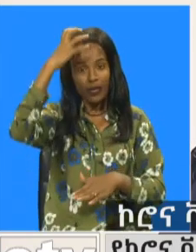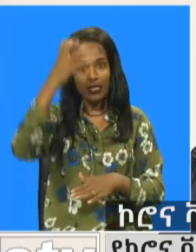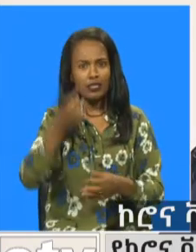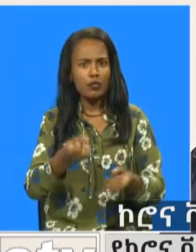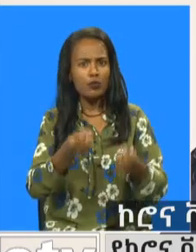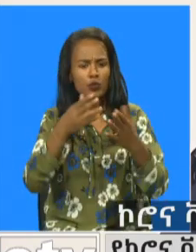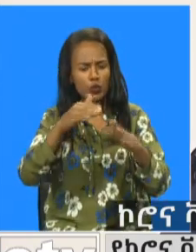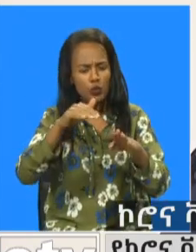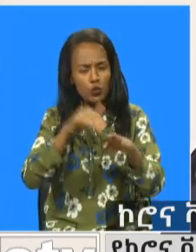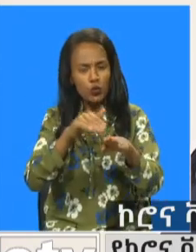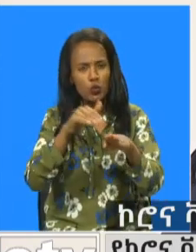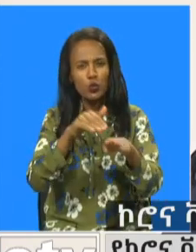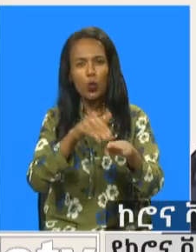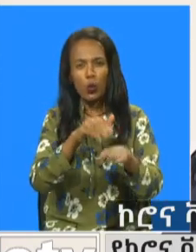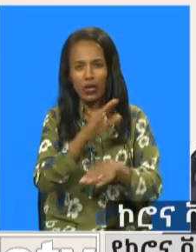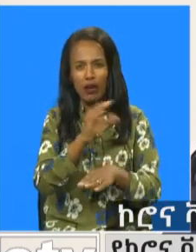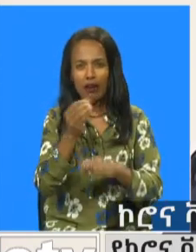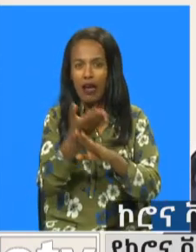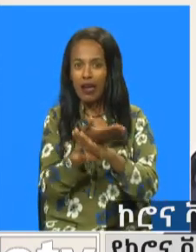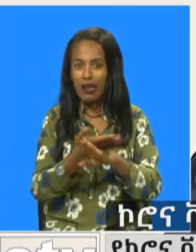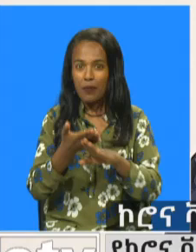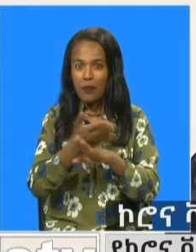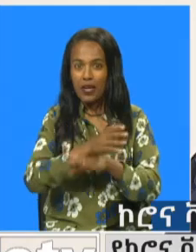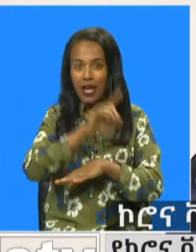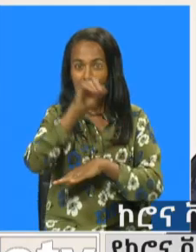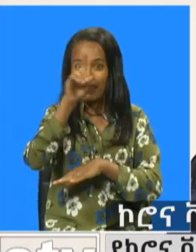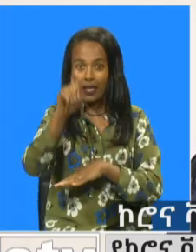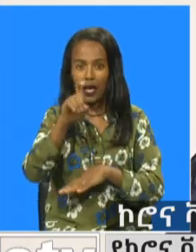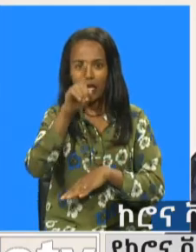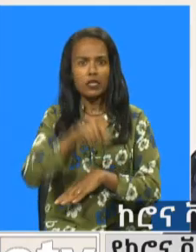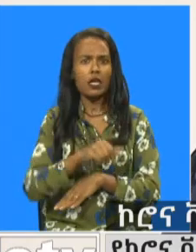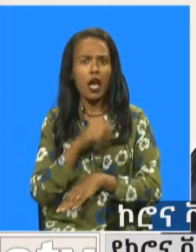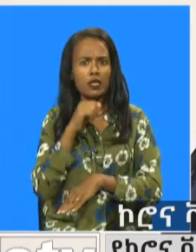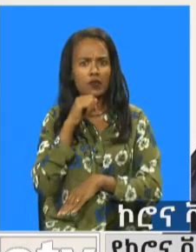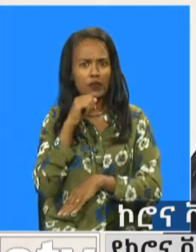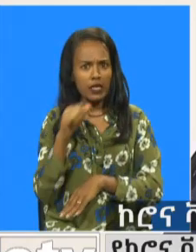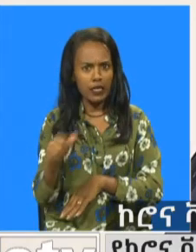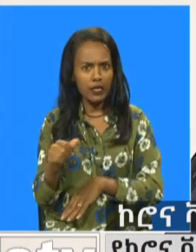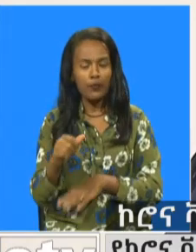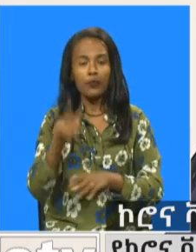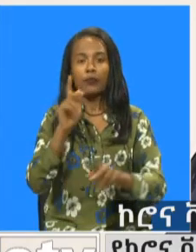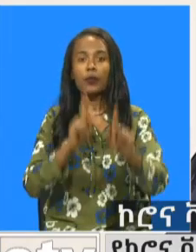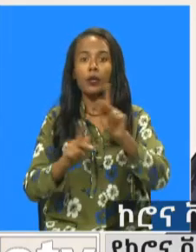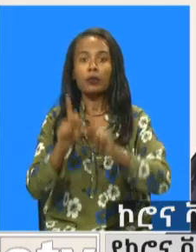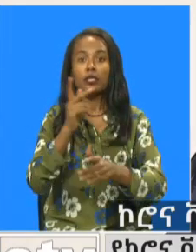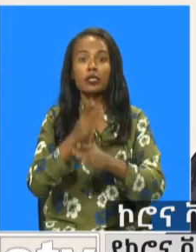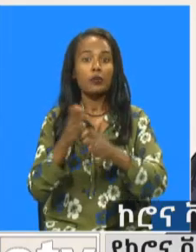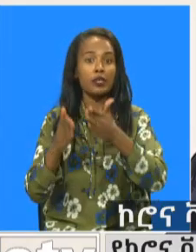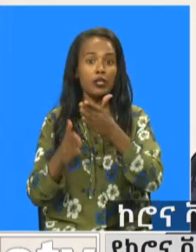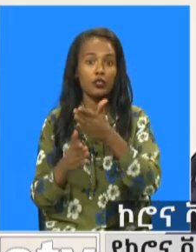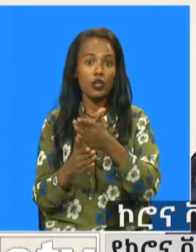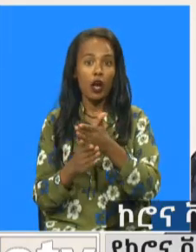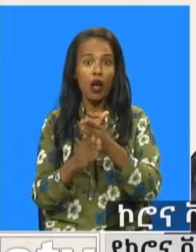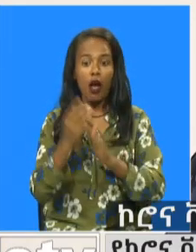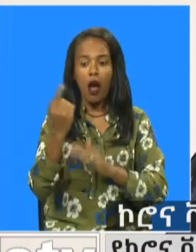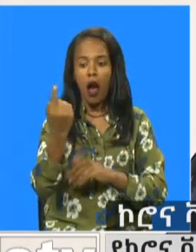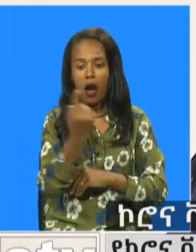ብዙ ጉትጎታና ልመና ጥያቄ ሳያስፈልግ በህብረተሰብ ደረጃም